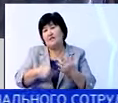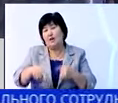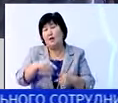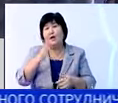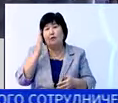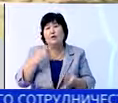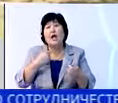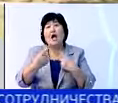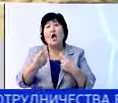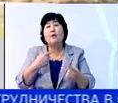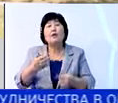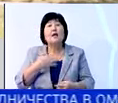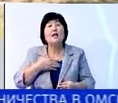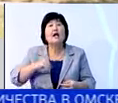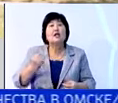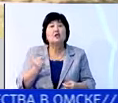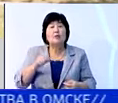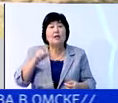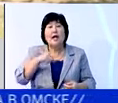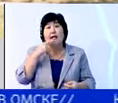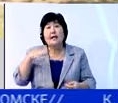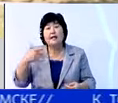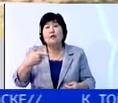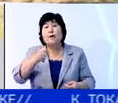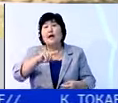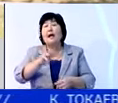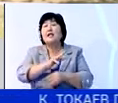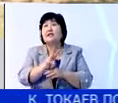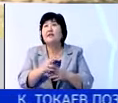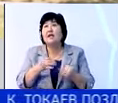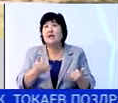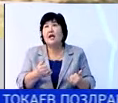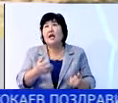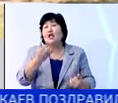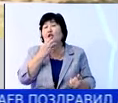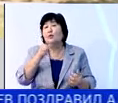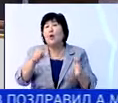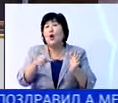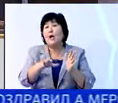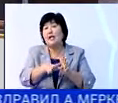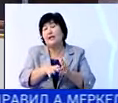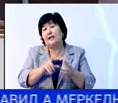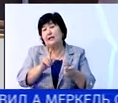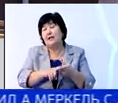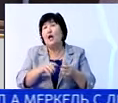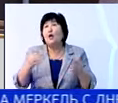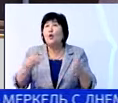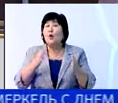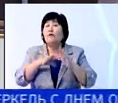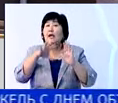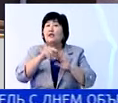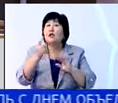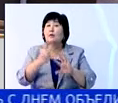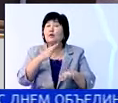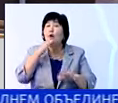Ведутся переговоры с нашими партнерами российской стороны о газификации теплоэлектрического станции. А в новые дома селятся в первую